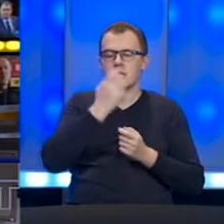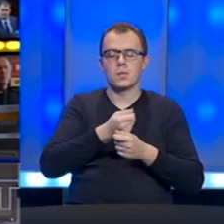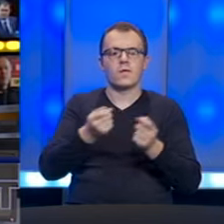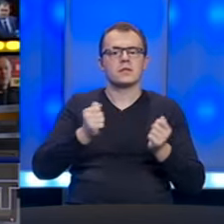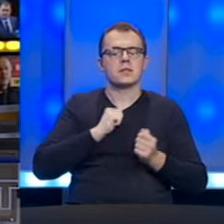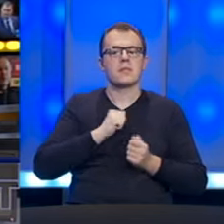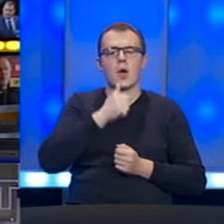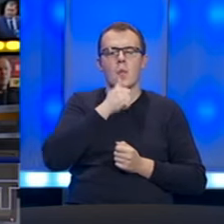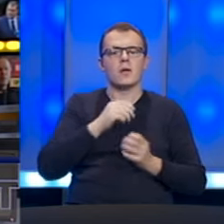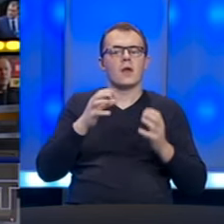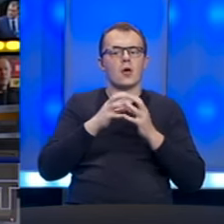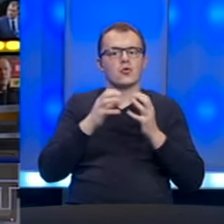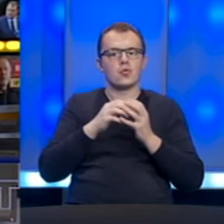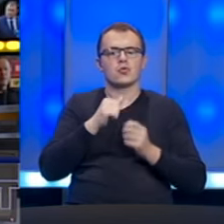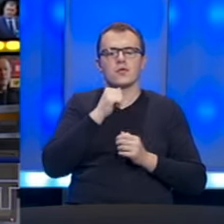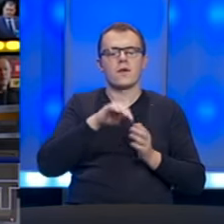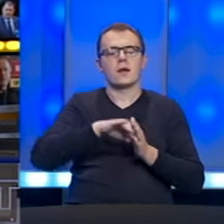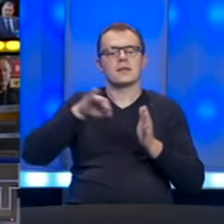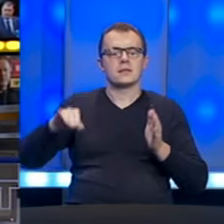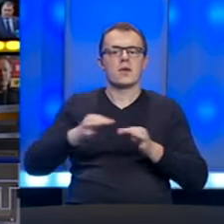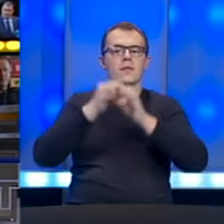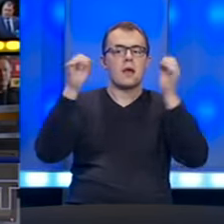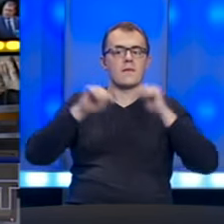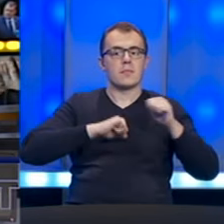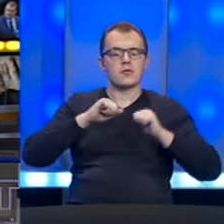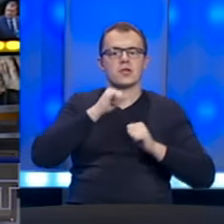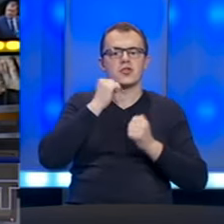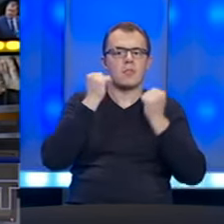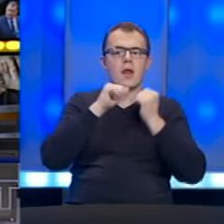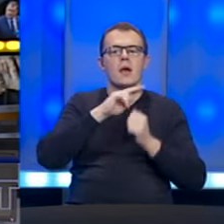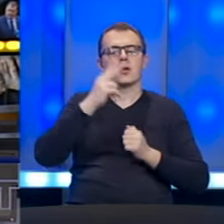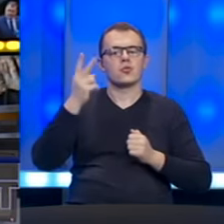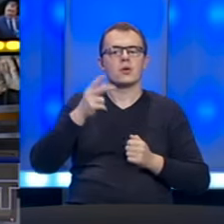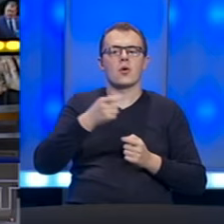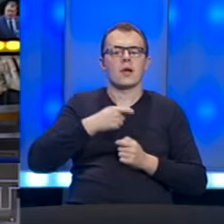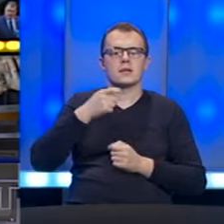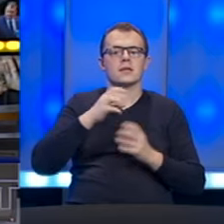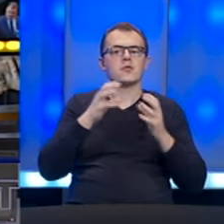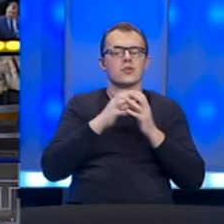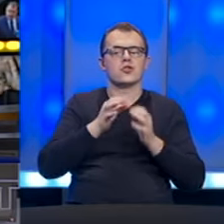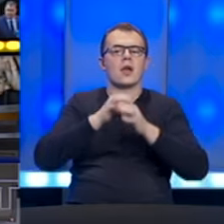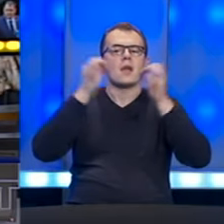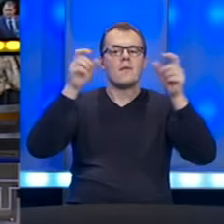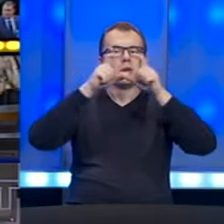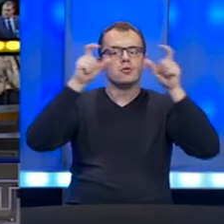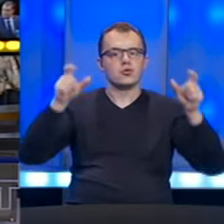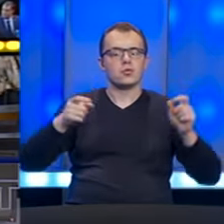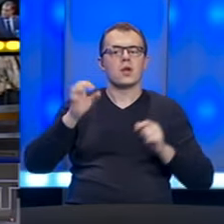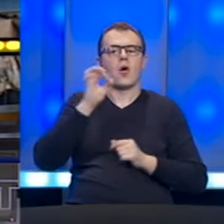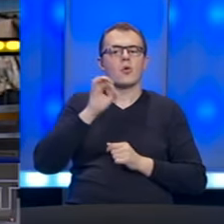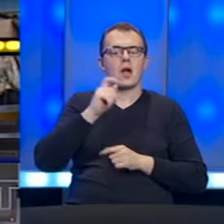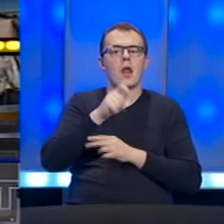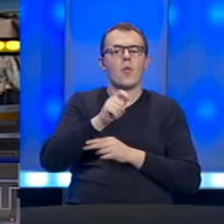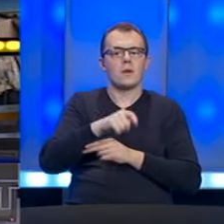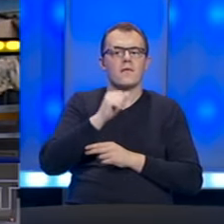privredna društva, izuzev javnih preduzeća, banaka i drugih finansijskih organizacija, udruženja javnih institucija, organa